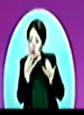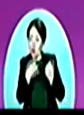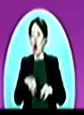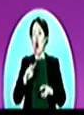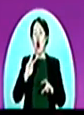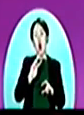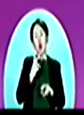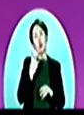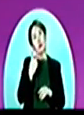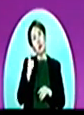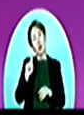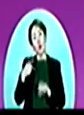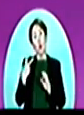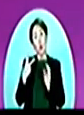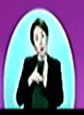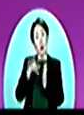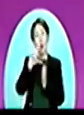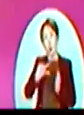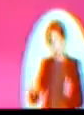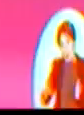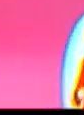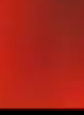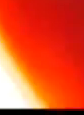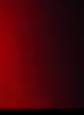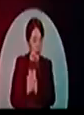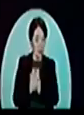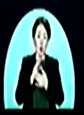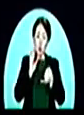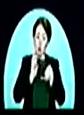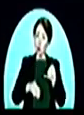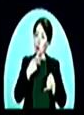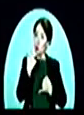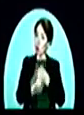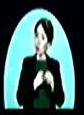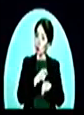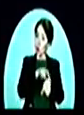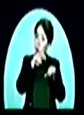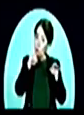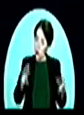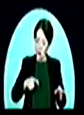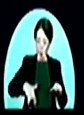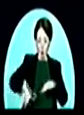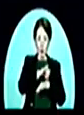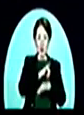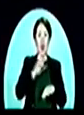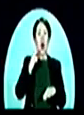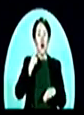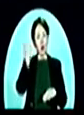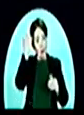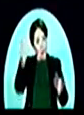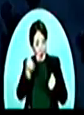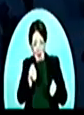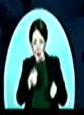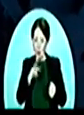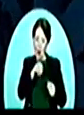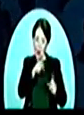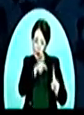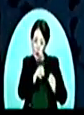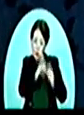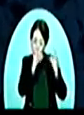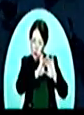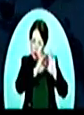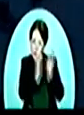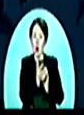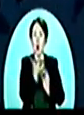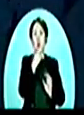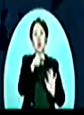тоо 21.3 мянгаар буурсан байна. Мөн сүүлийн 3 жил малчин өрхүүд мал аж ахуйн бүтээгдэхүүнээс 30.7